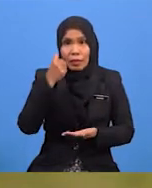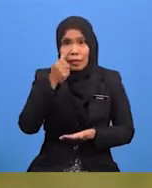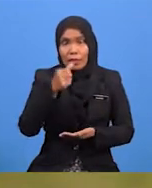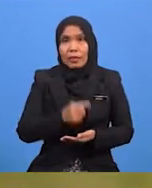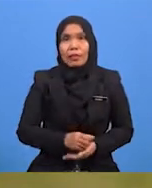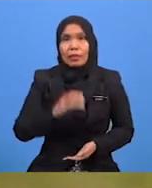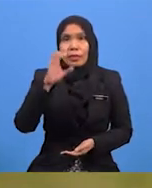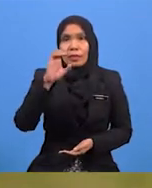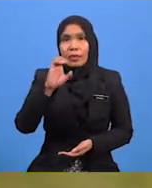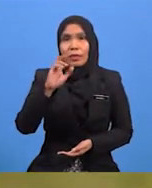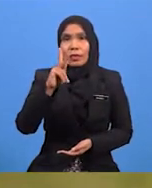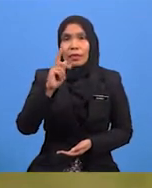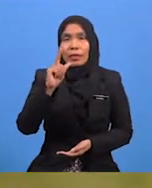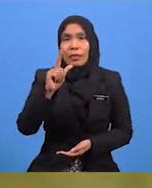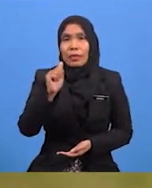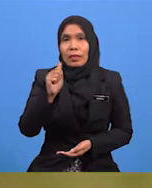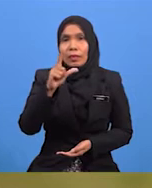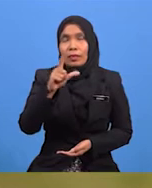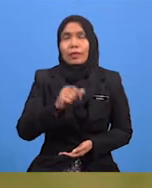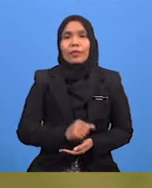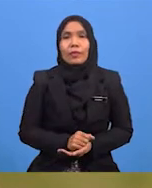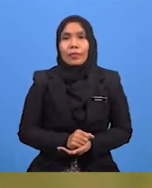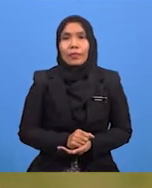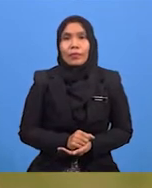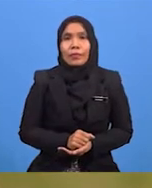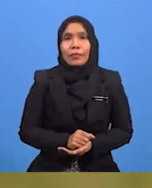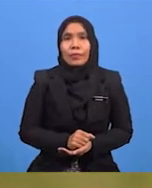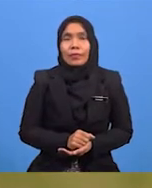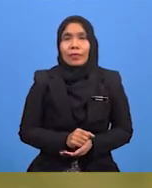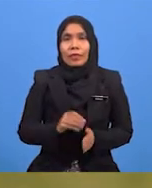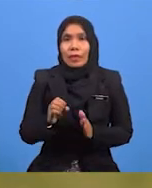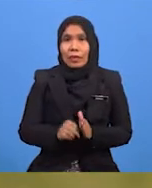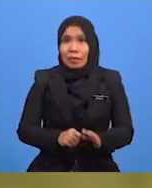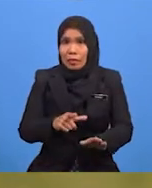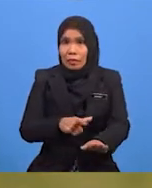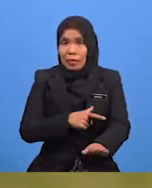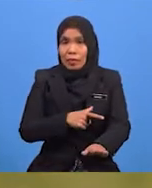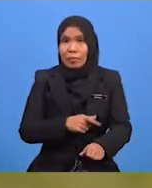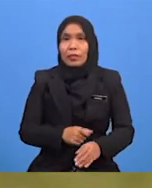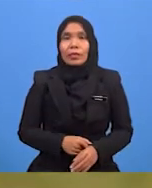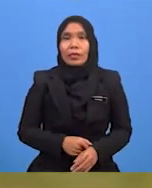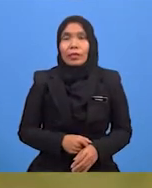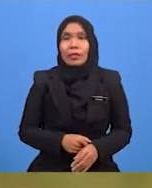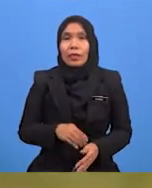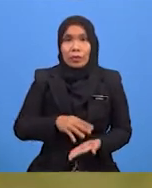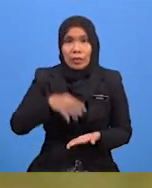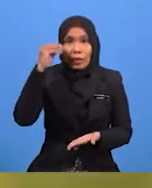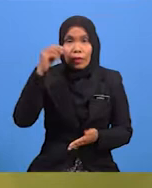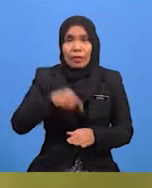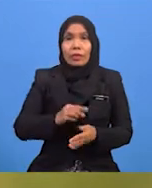menghadapi semua cabaran dan dugaan hidup selama dia bergelar gadis